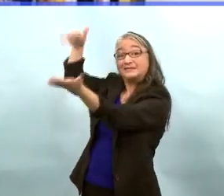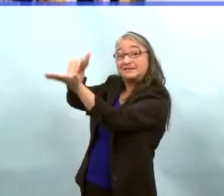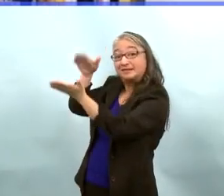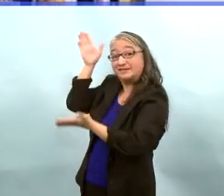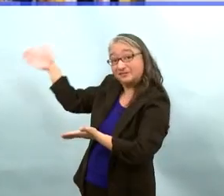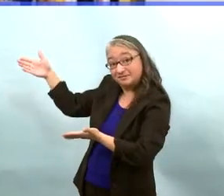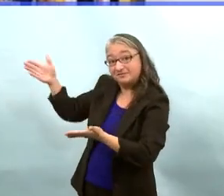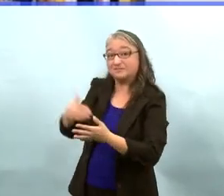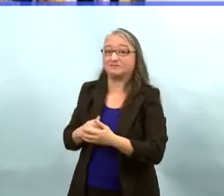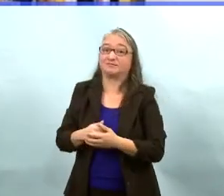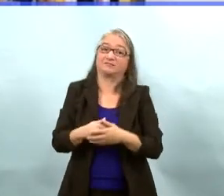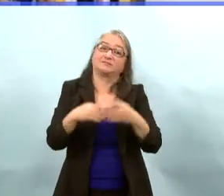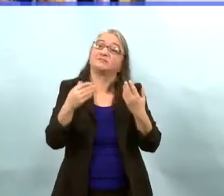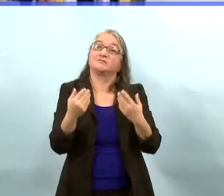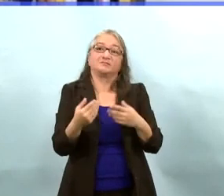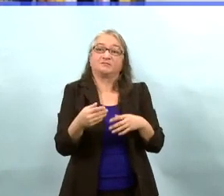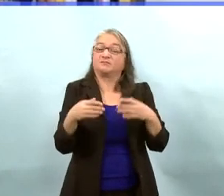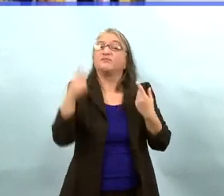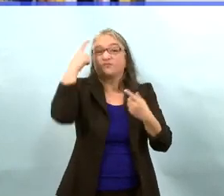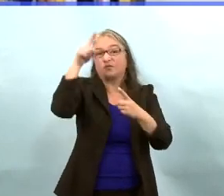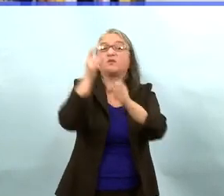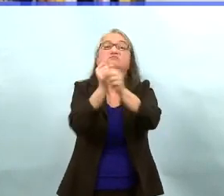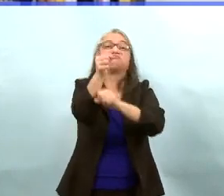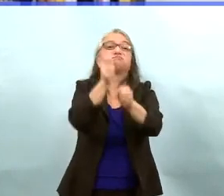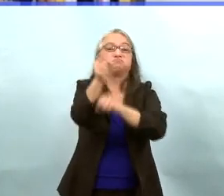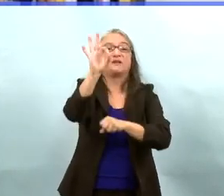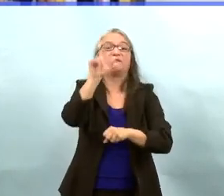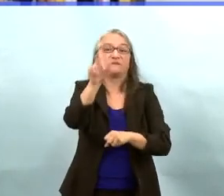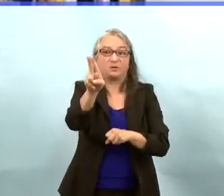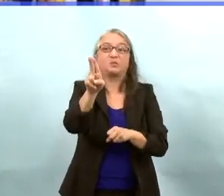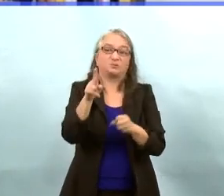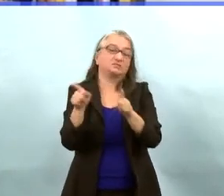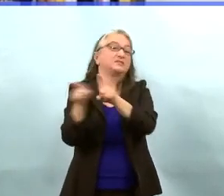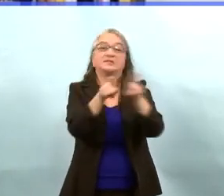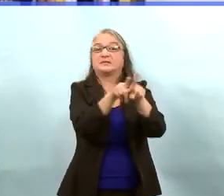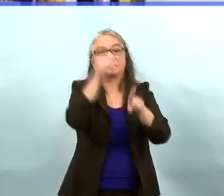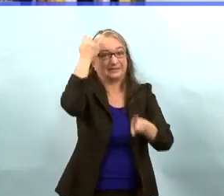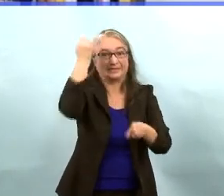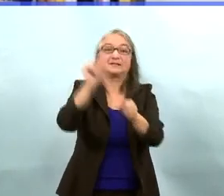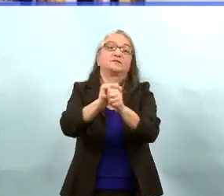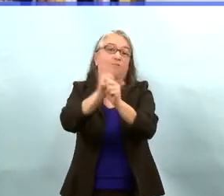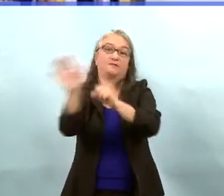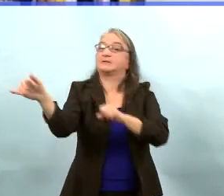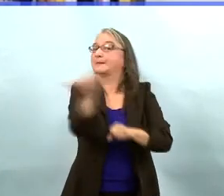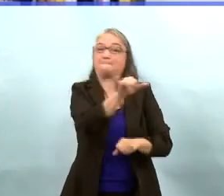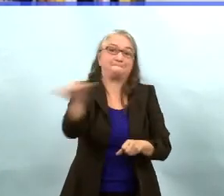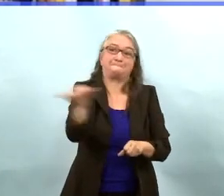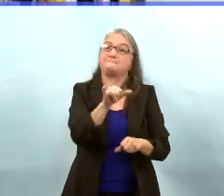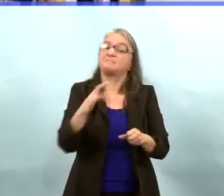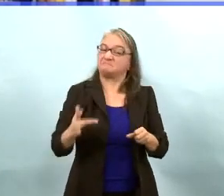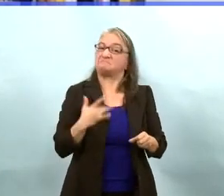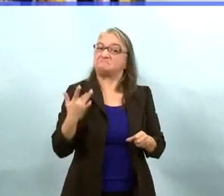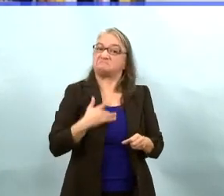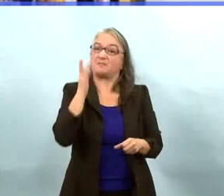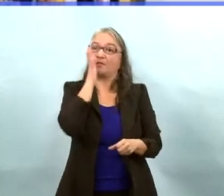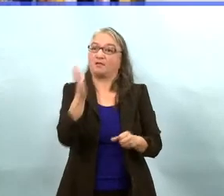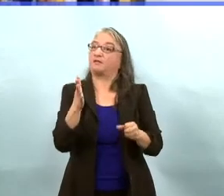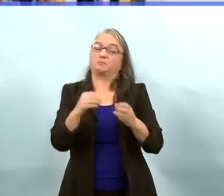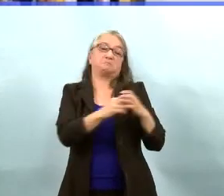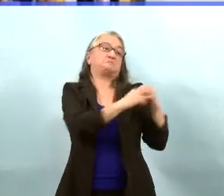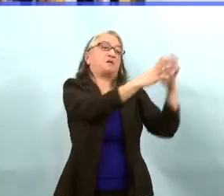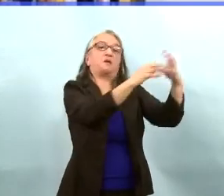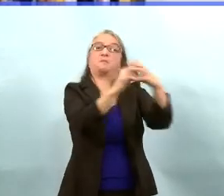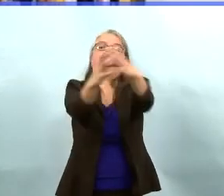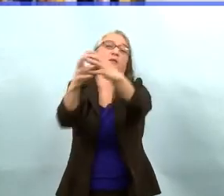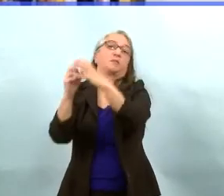général. Donc, c'est quelque chose, on s'attend à ce que ça va continuer pour le vaccin contre la COVID-19, y compris dans ce groupe